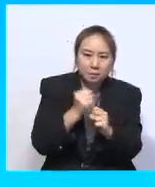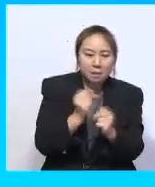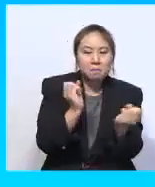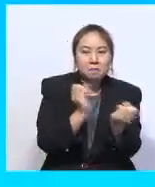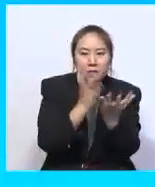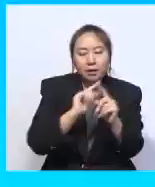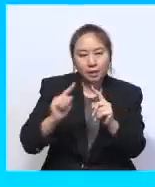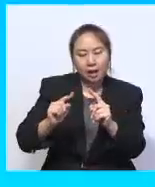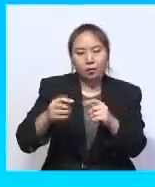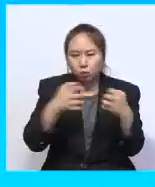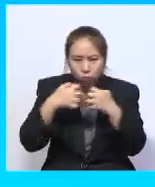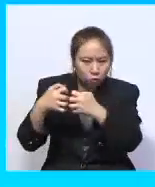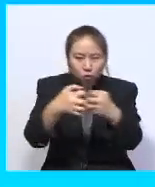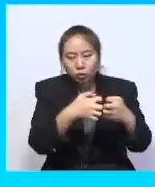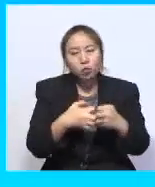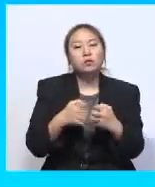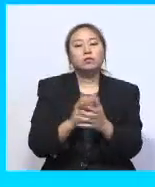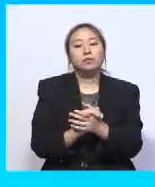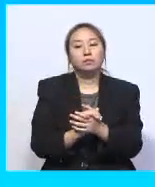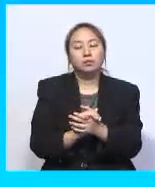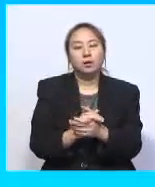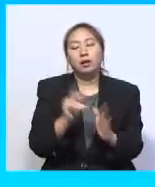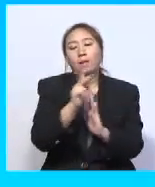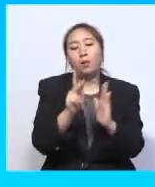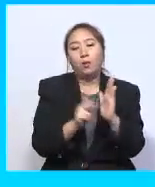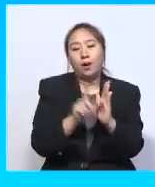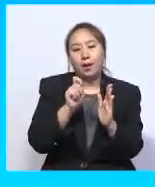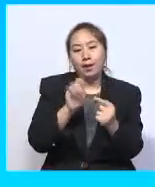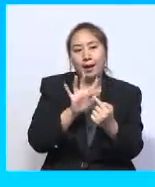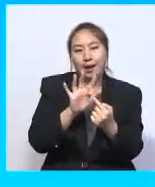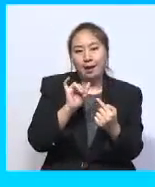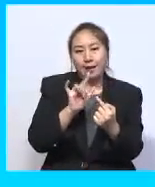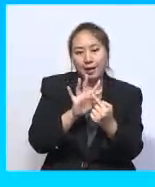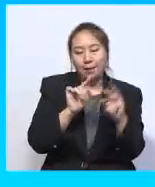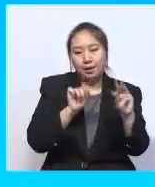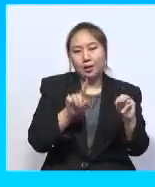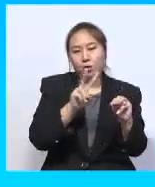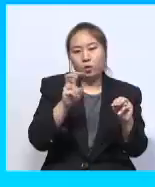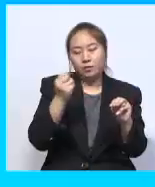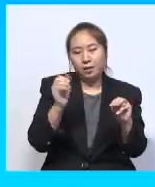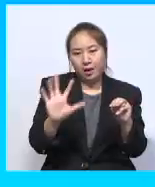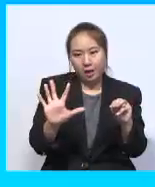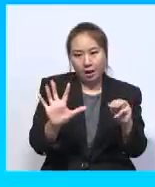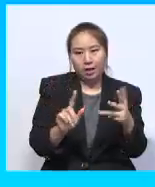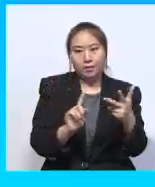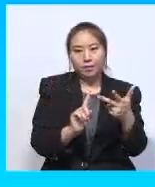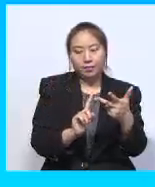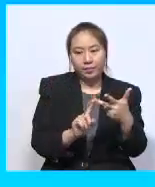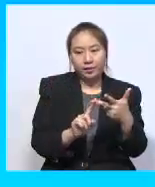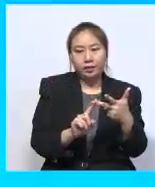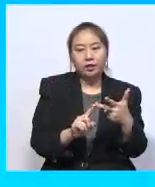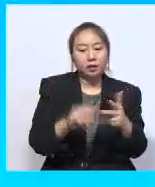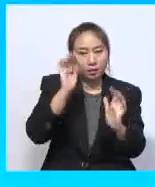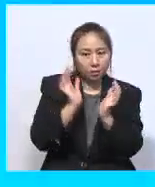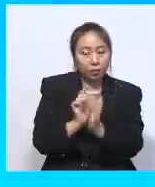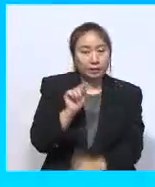การอย่างใดอย่างหนึ่งให้เกิดความวุ่นวายขึ้นในบ้านเมืองตามประมวลกฎหมายอาญามาตรา215ฝ่าฝืนคำสั่งเจ้าพนัก